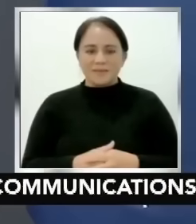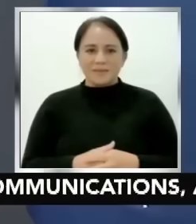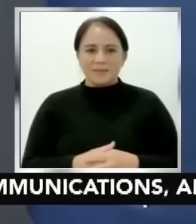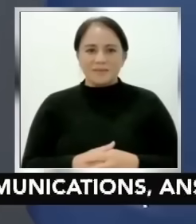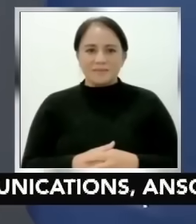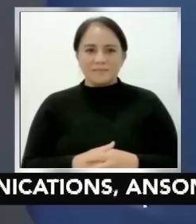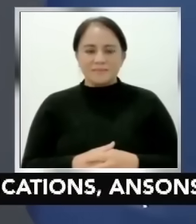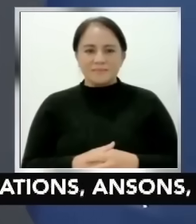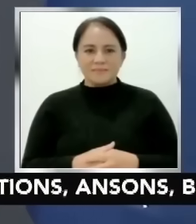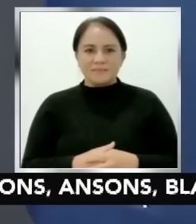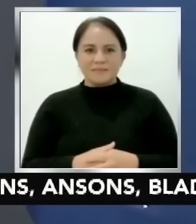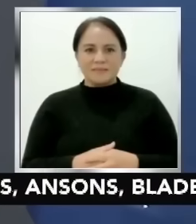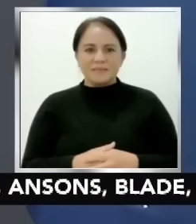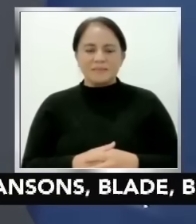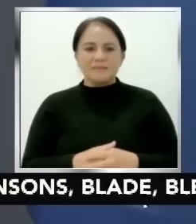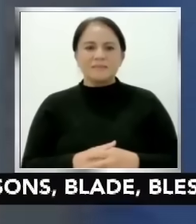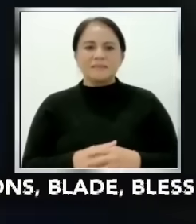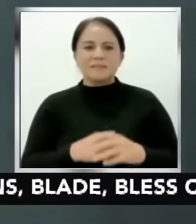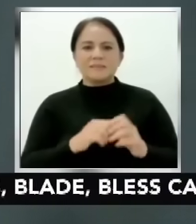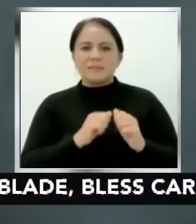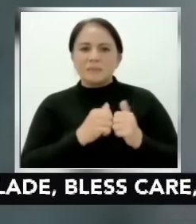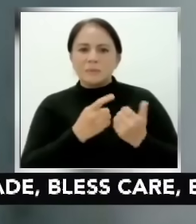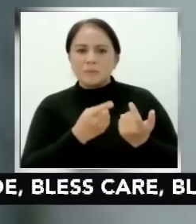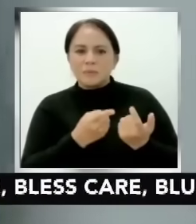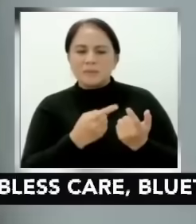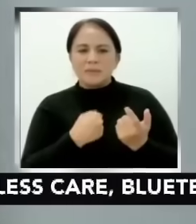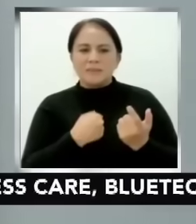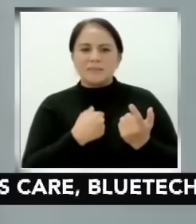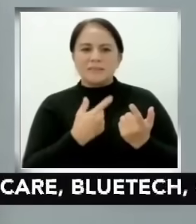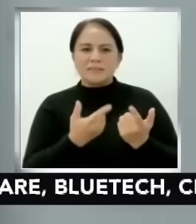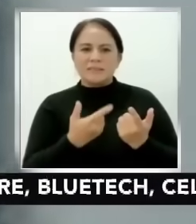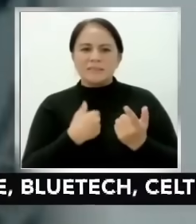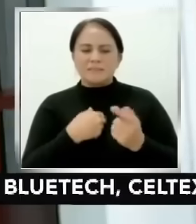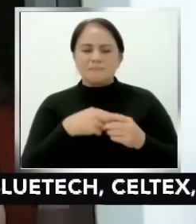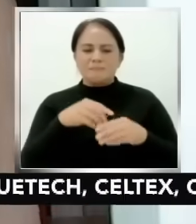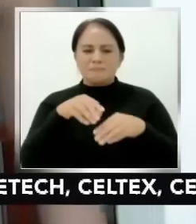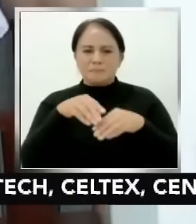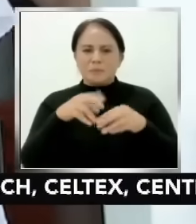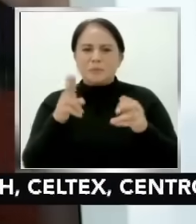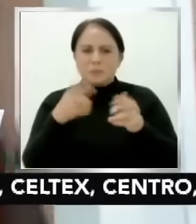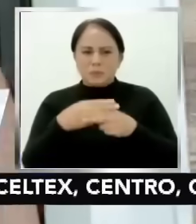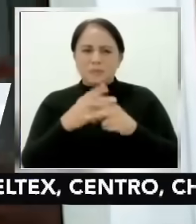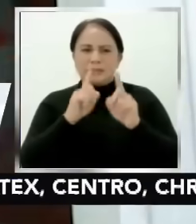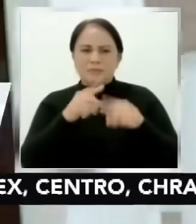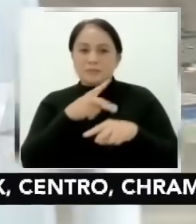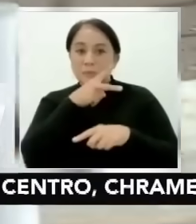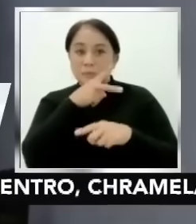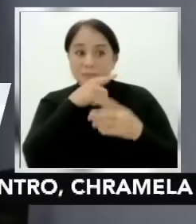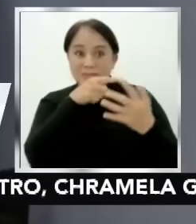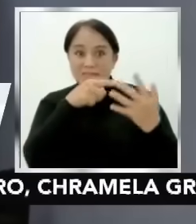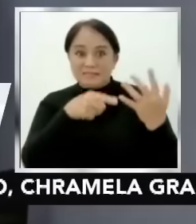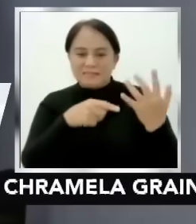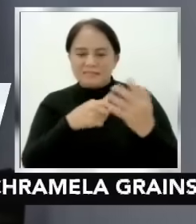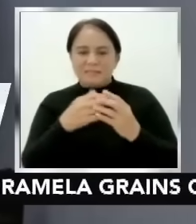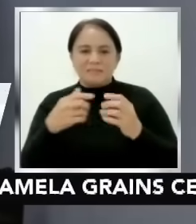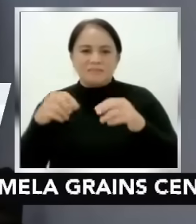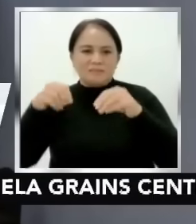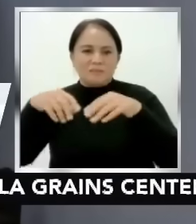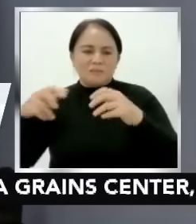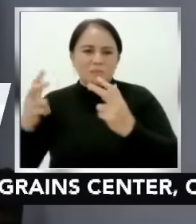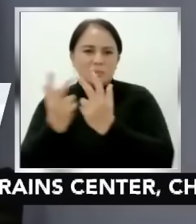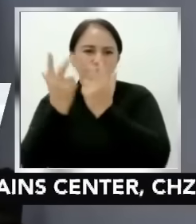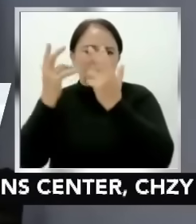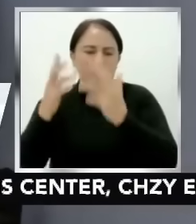Sir, kumusta po kayo dyan? Okay lang po. Matipid ang sagot ng mga suspects sa pagkawala ng ilang sabungero nang tanungin ng